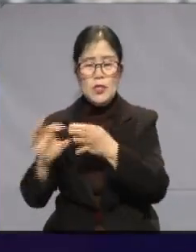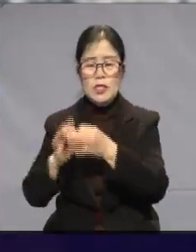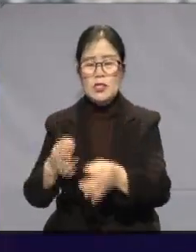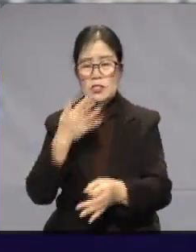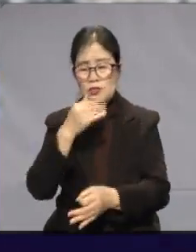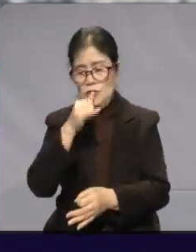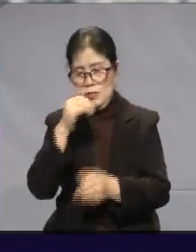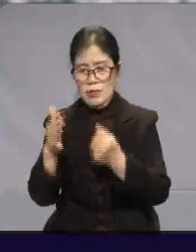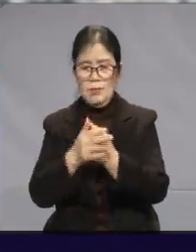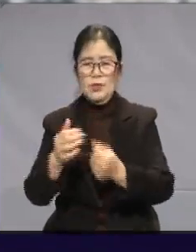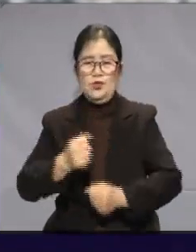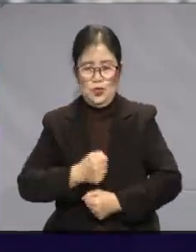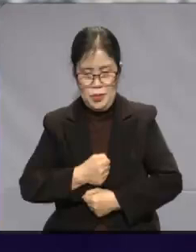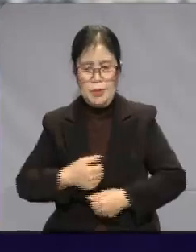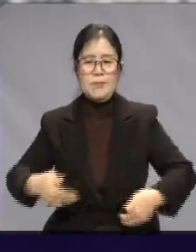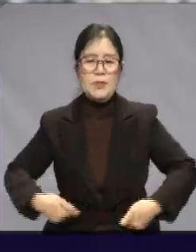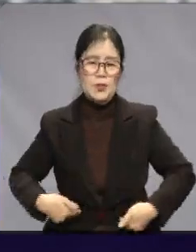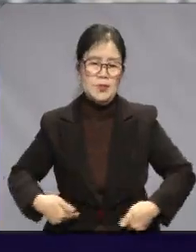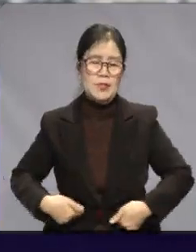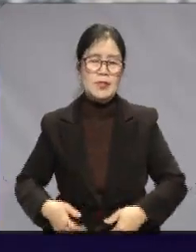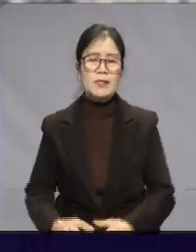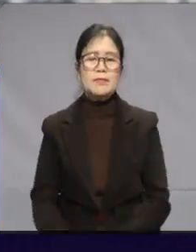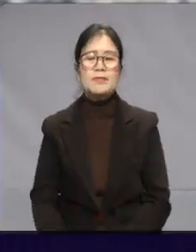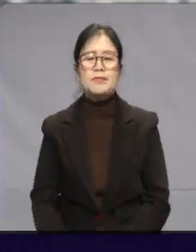주의가 필요합니다 이정현